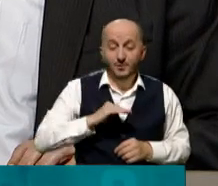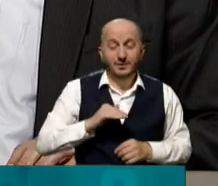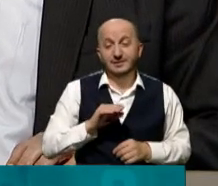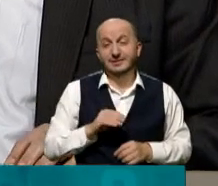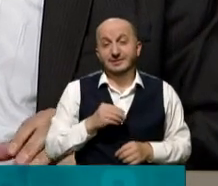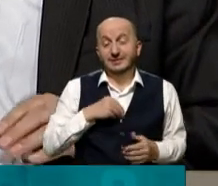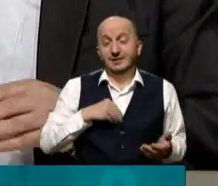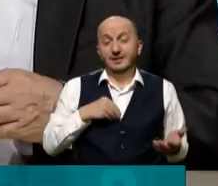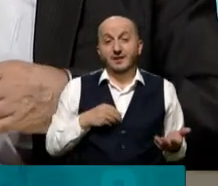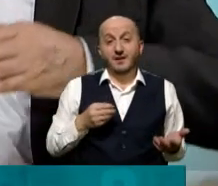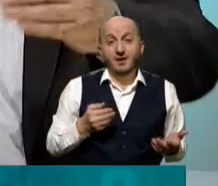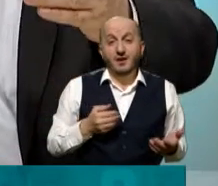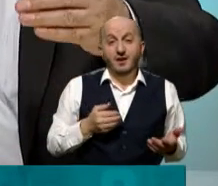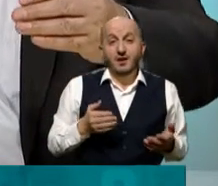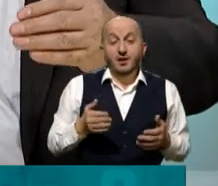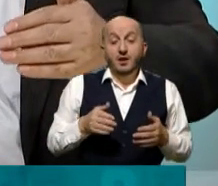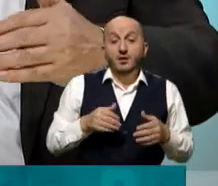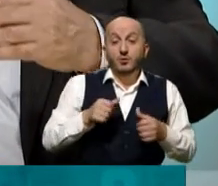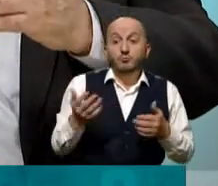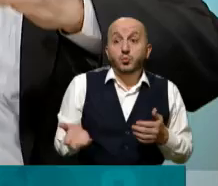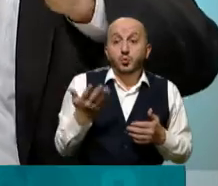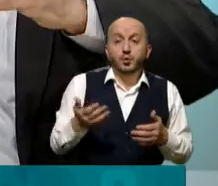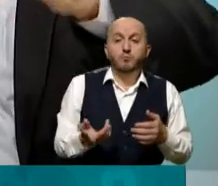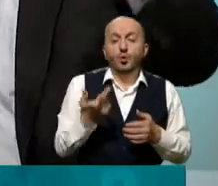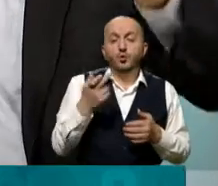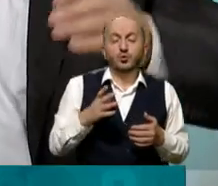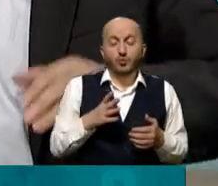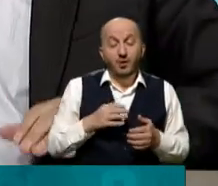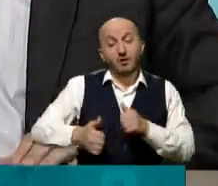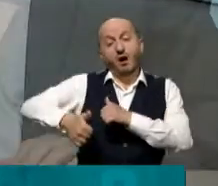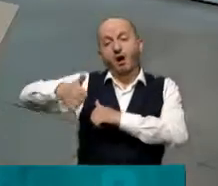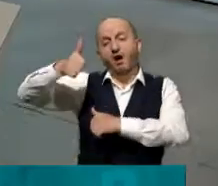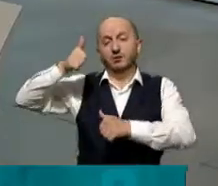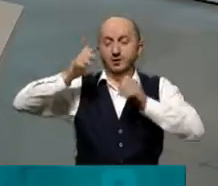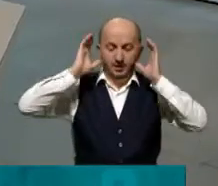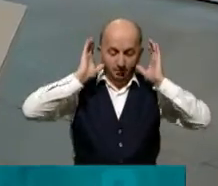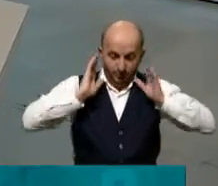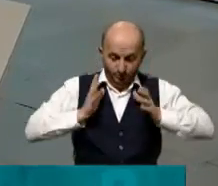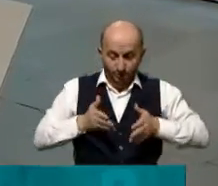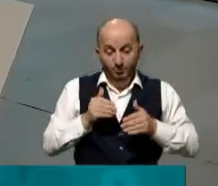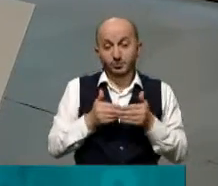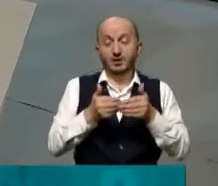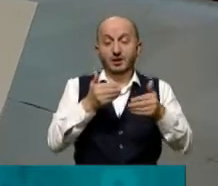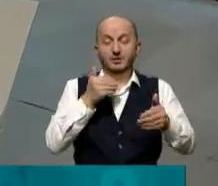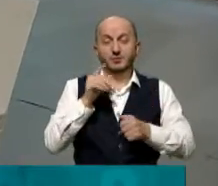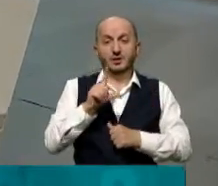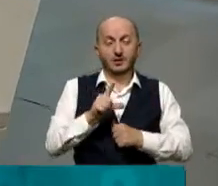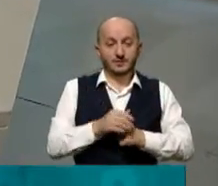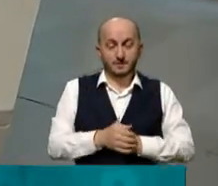sanki böyle işte arada bir sürü boşluk var, bir başka gerilerde namaza duruyor. Bundan kaçınmak lazım.